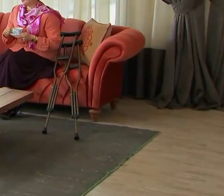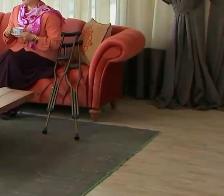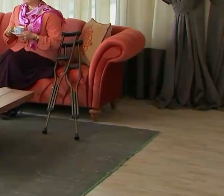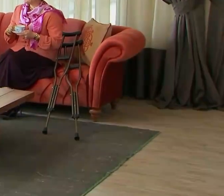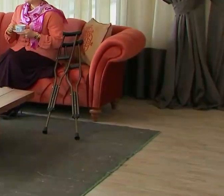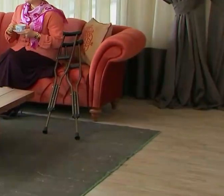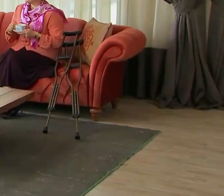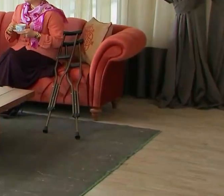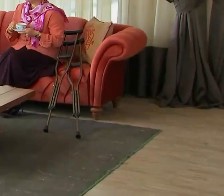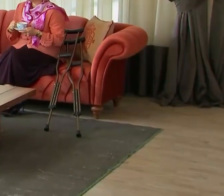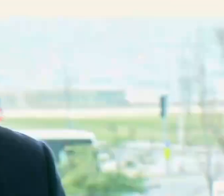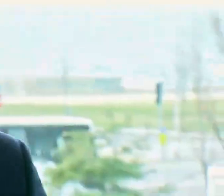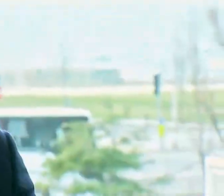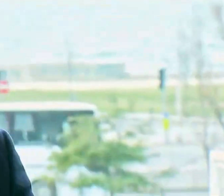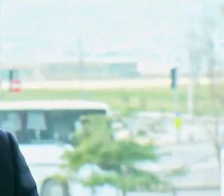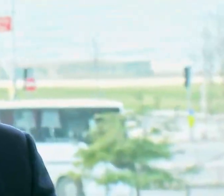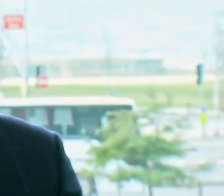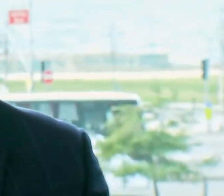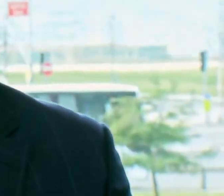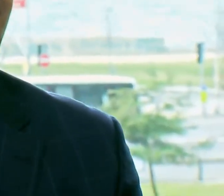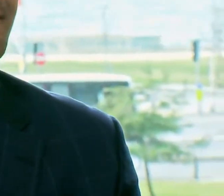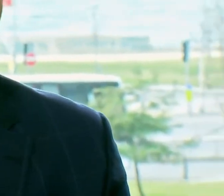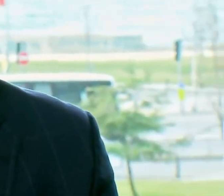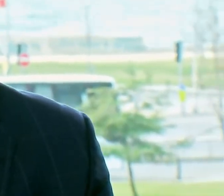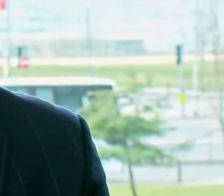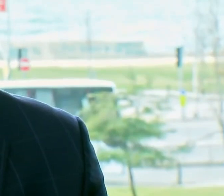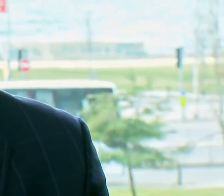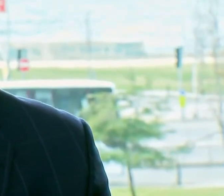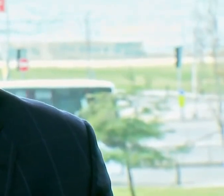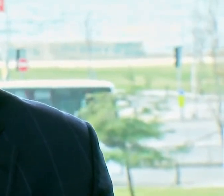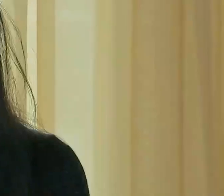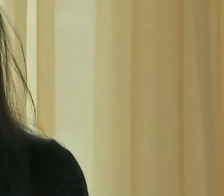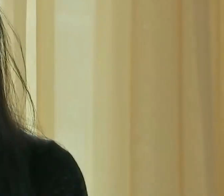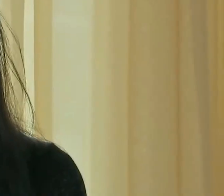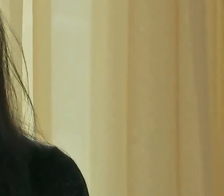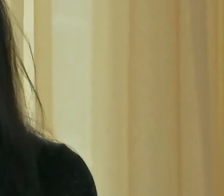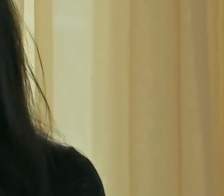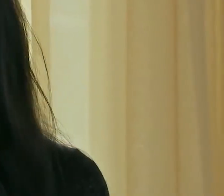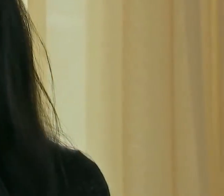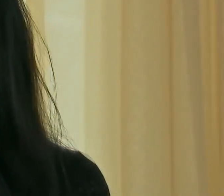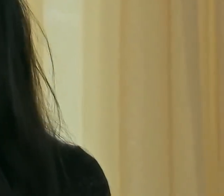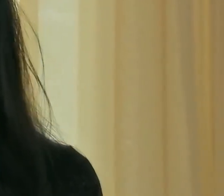Ömer Zehra'nın yanına geçiyor. İkilinin arkasındaki camdan ilerideki deniz görünüyor.